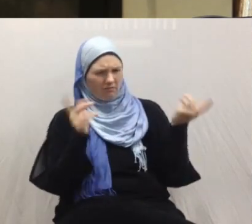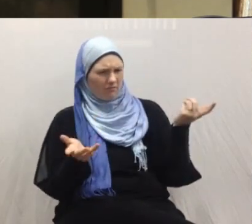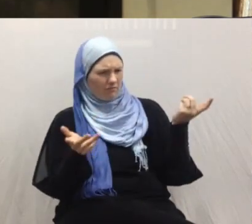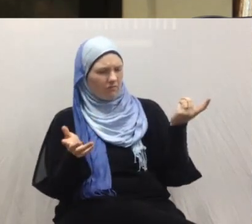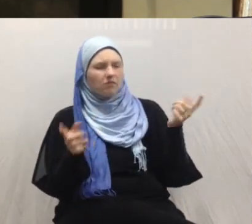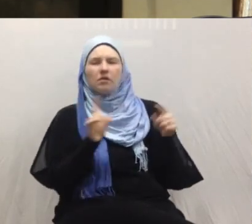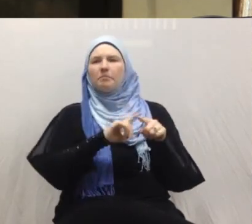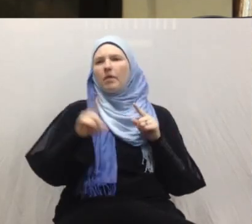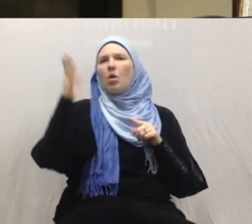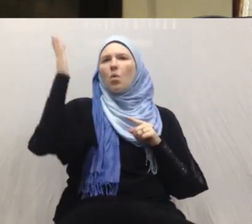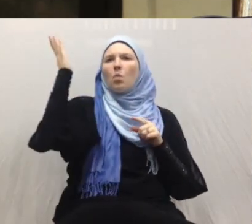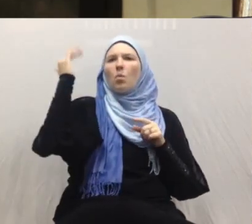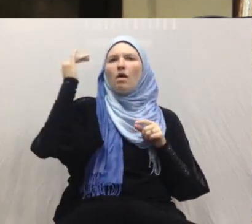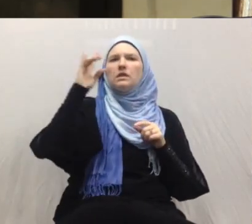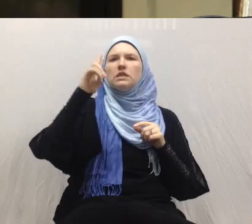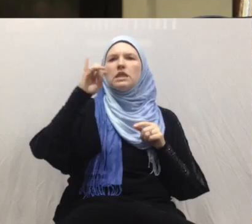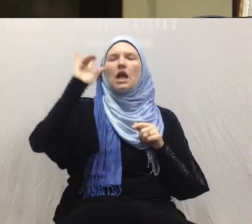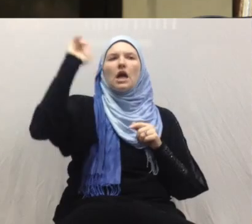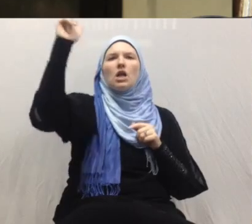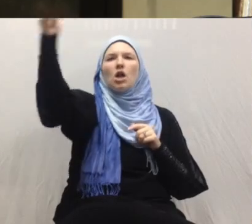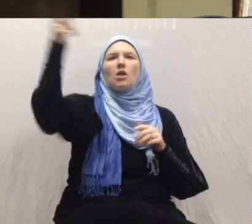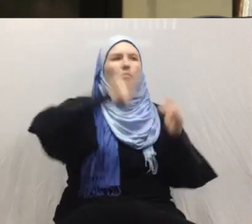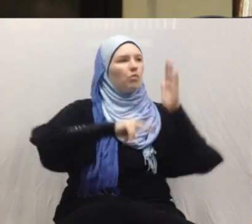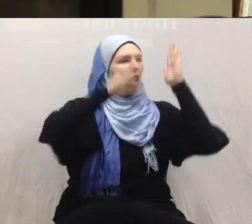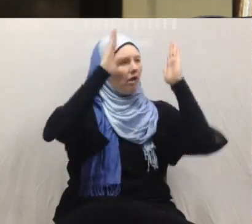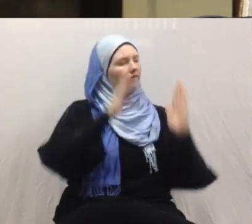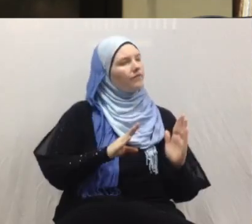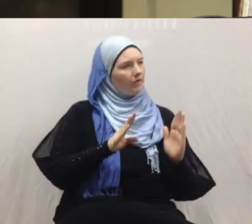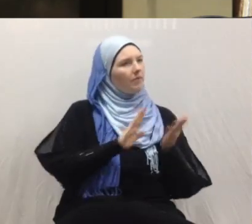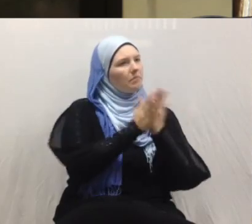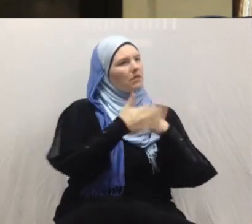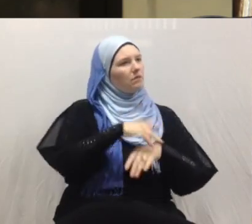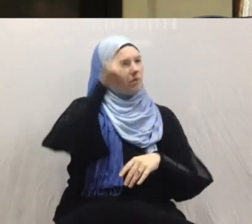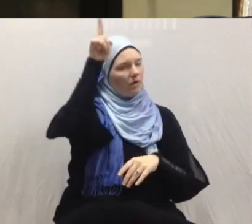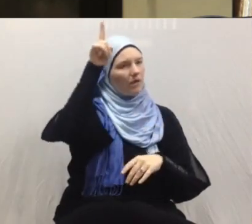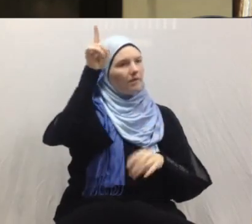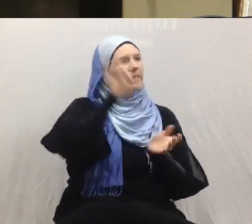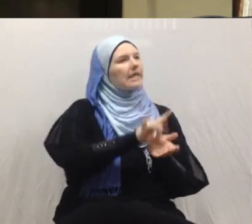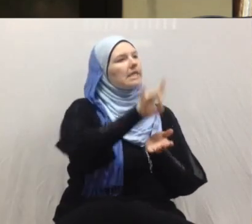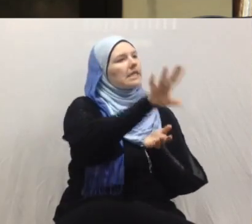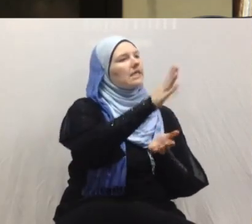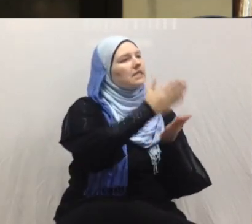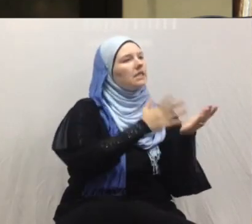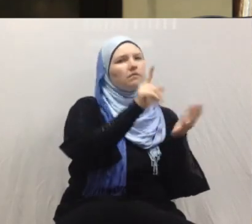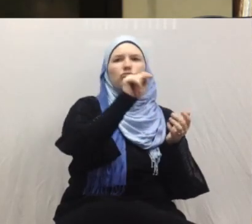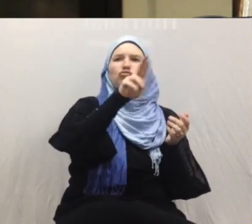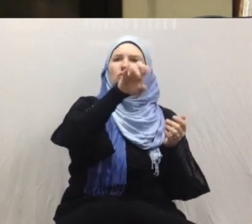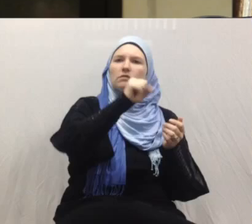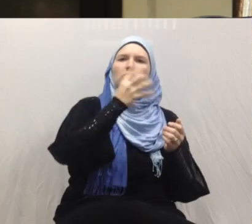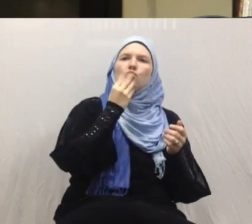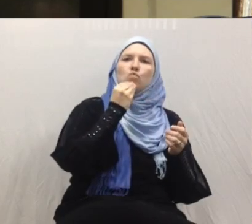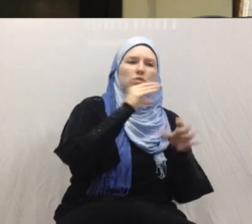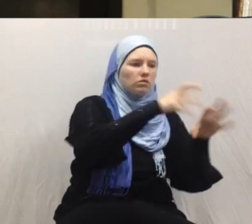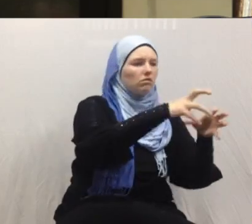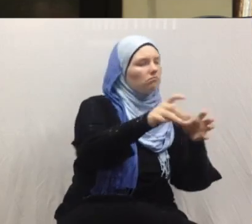did later on the Prophet ﷺ kicked some tribes of the Jewish community out